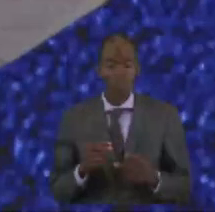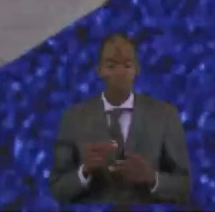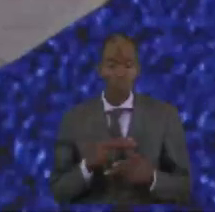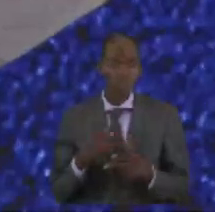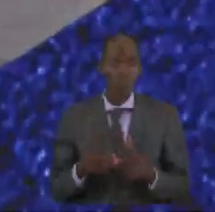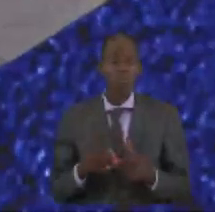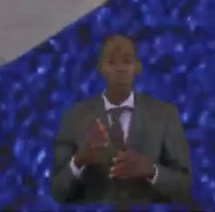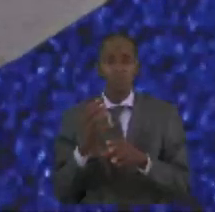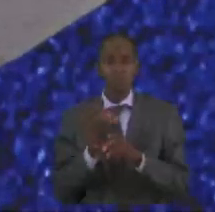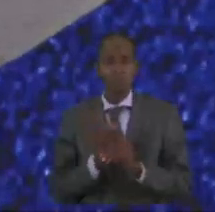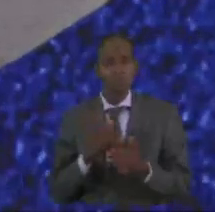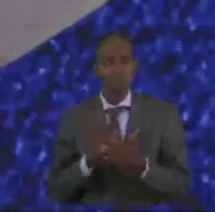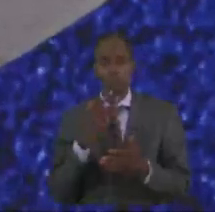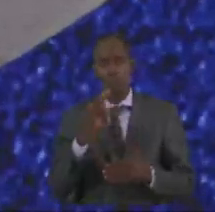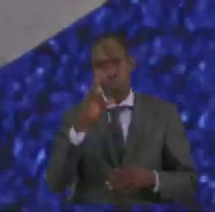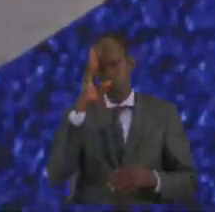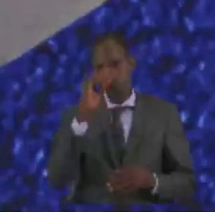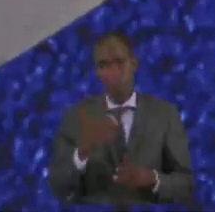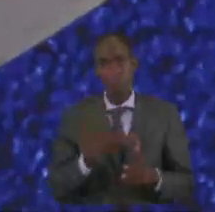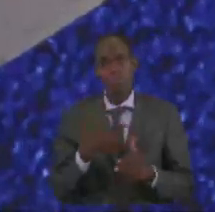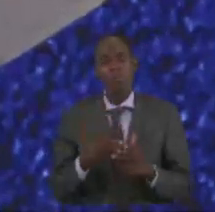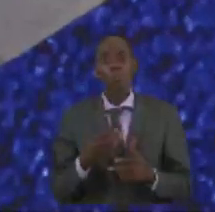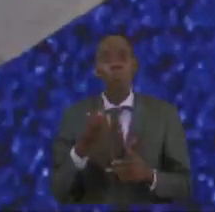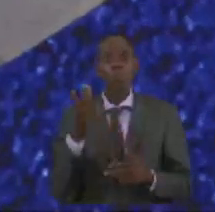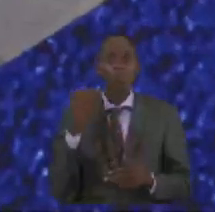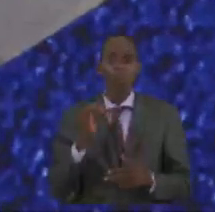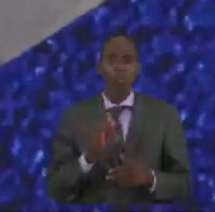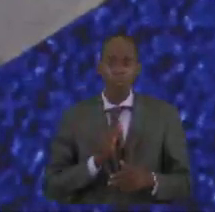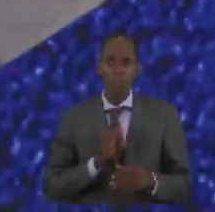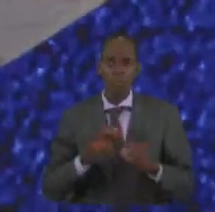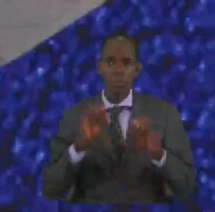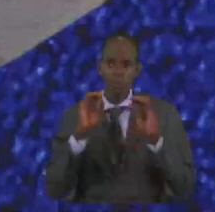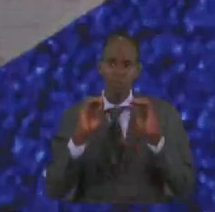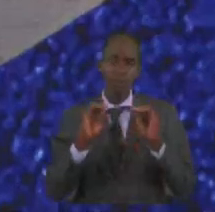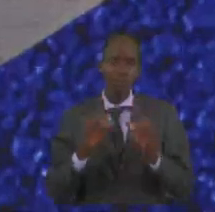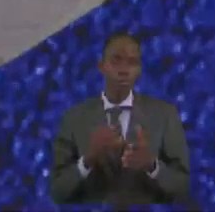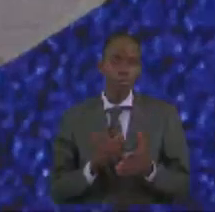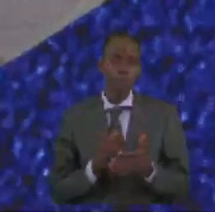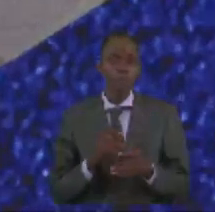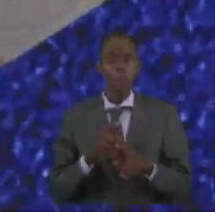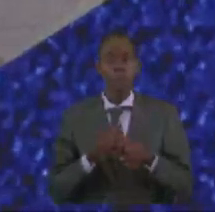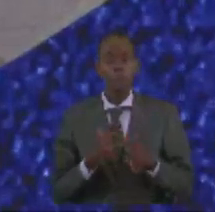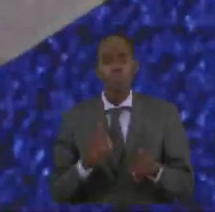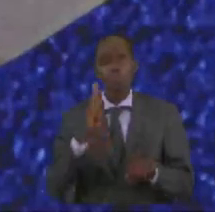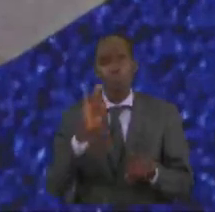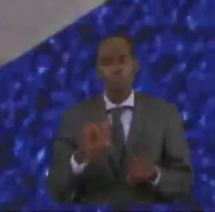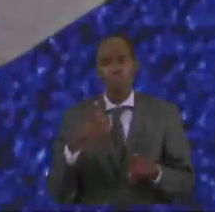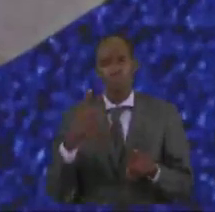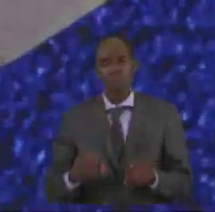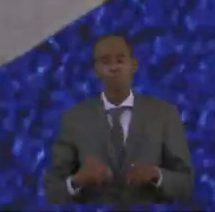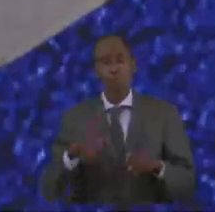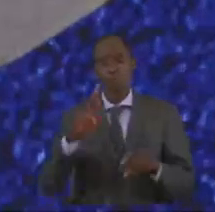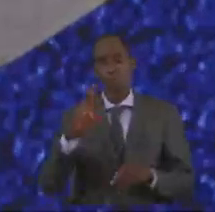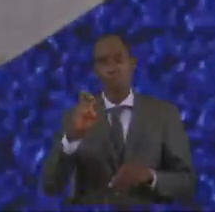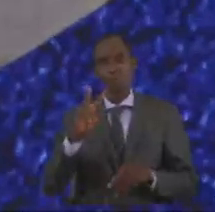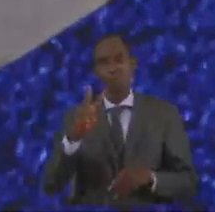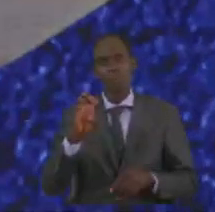Car je ne l'ai ni reçu ni appris d'un homme, mais par une révélation